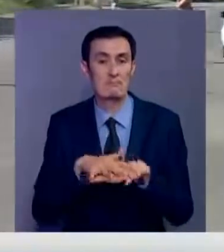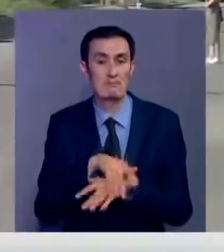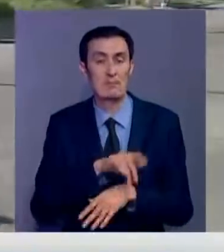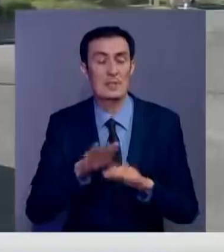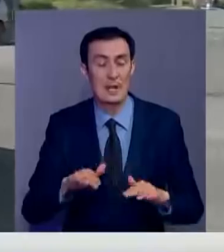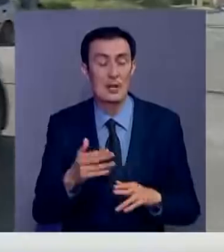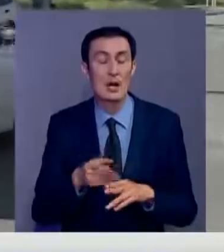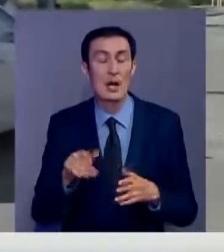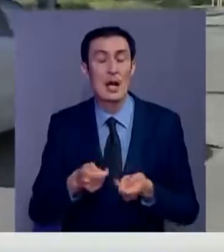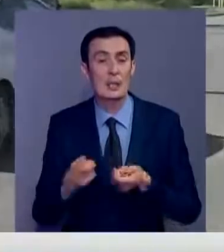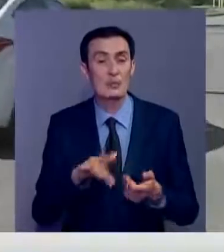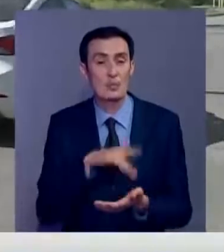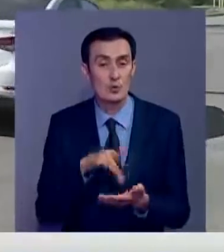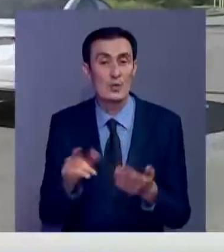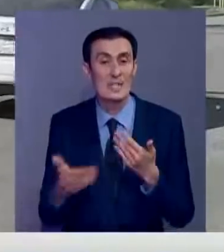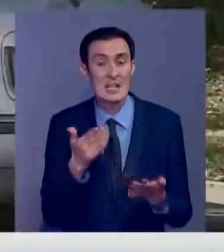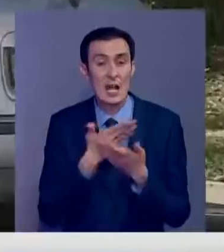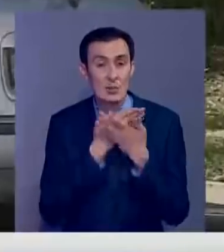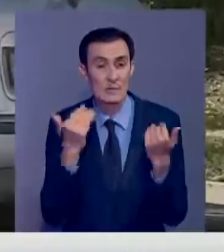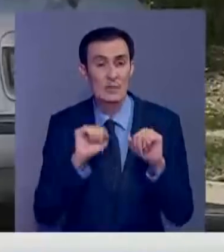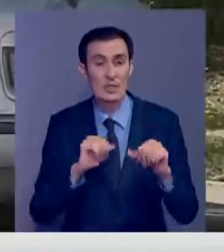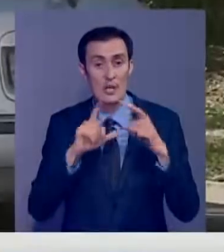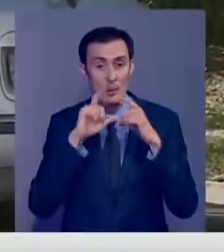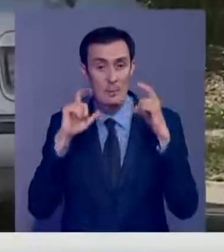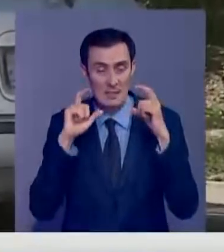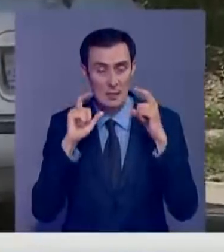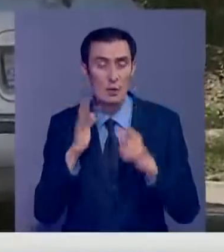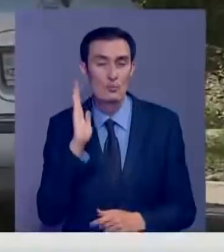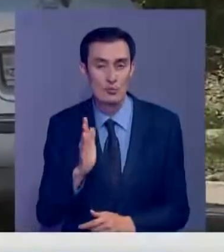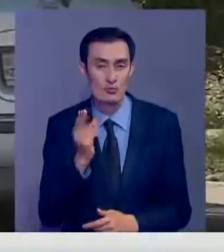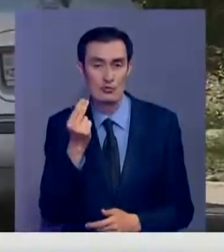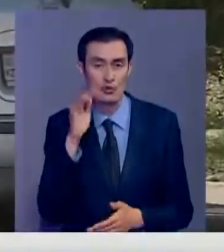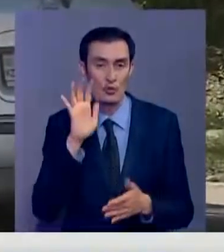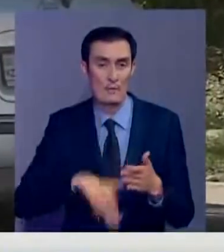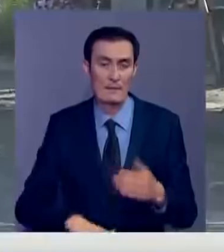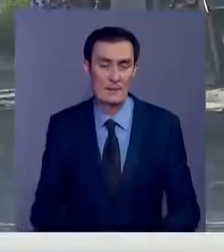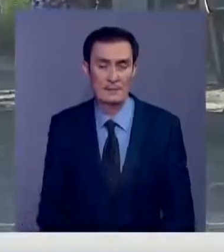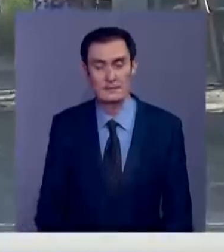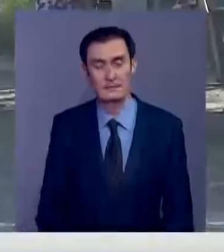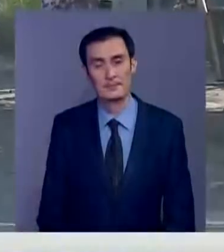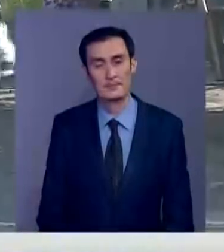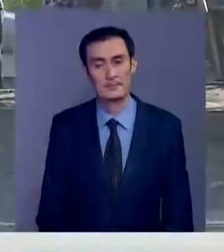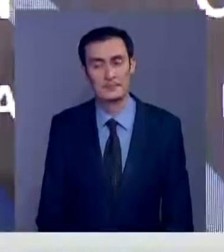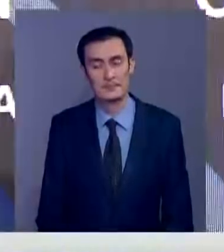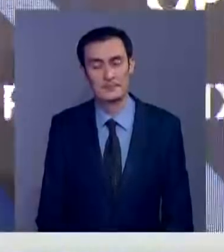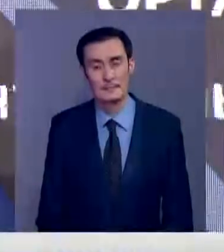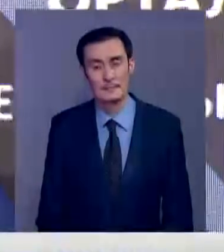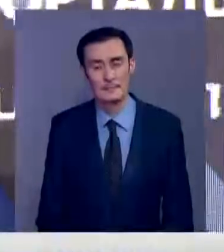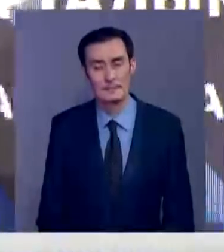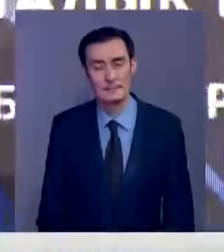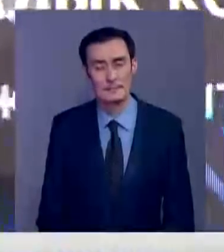Аким города уточнил, что за отсутствие защитных масок будут штрафовать.